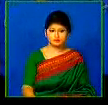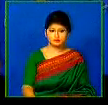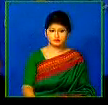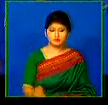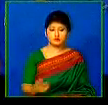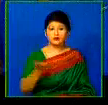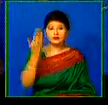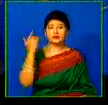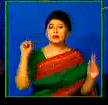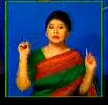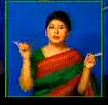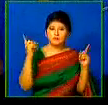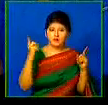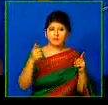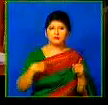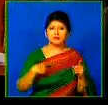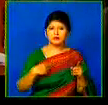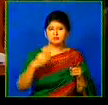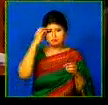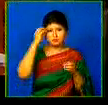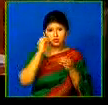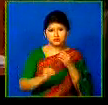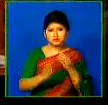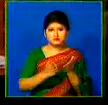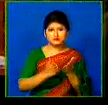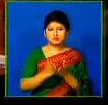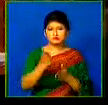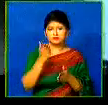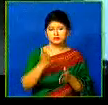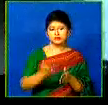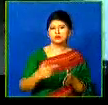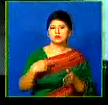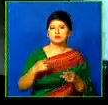মামলা করতে গেলে ঝামেলা হইতো, অল্প সময়ের নিষ্পত্তি হইলো, খুব সুবিধা হয়েছে।